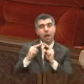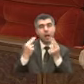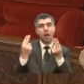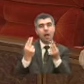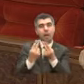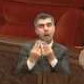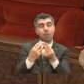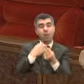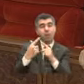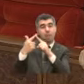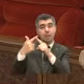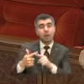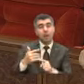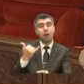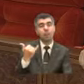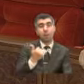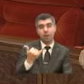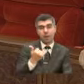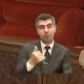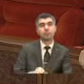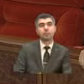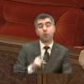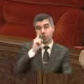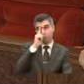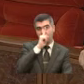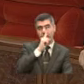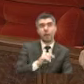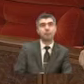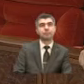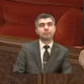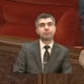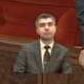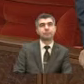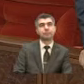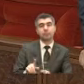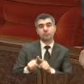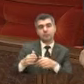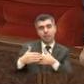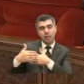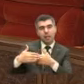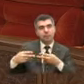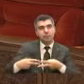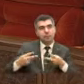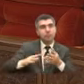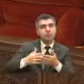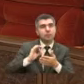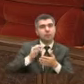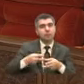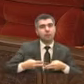واجراءات اساسيه. انا كنظن انها ان شاء الله الى كملنا هذا البرنامج غنكونوا في وضع اخر